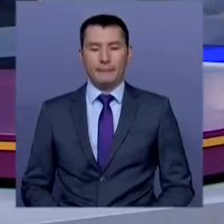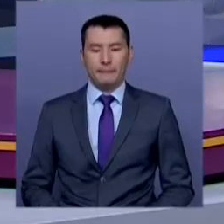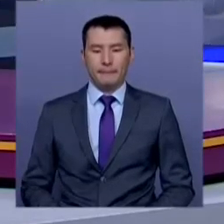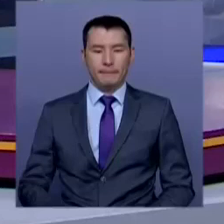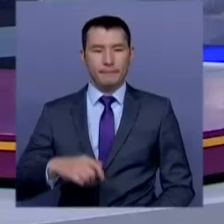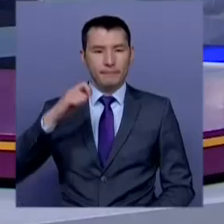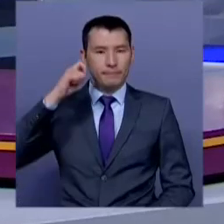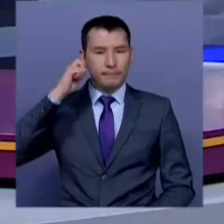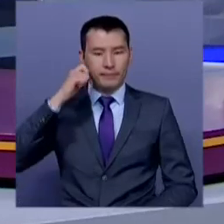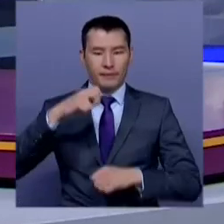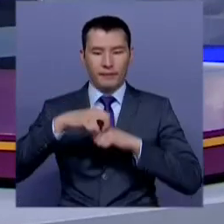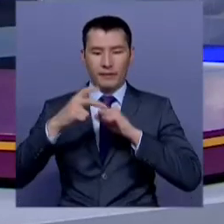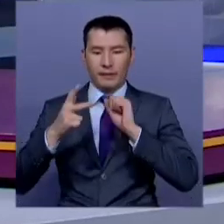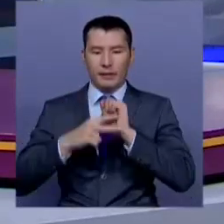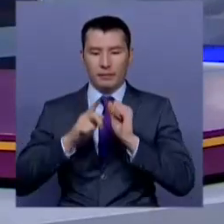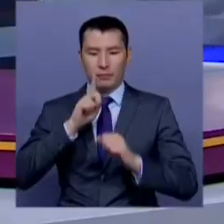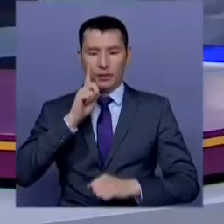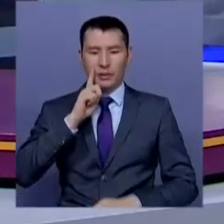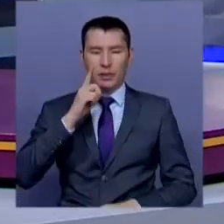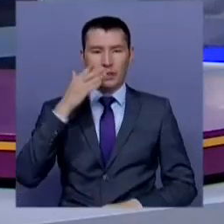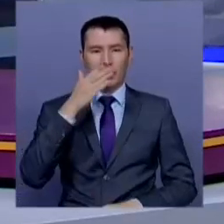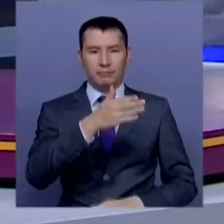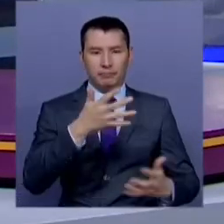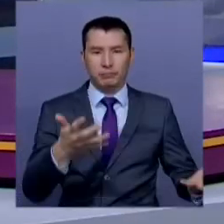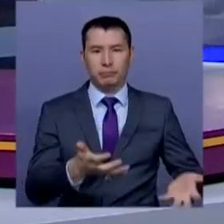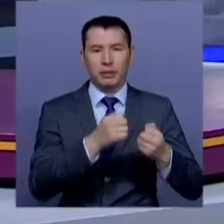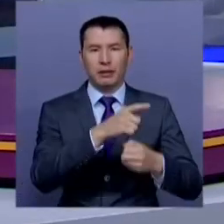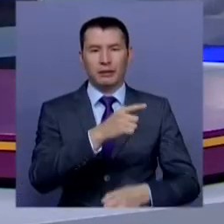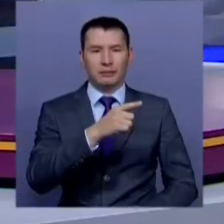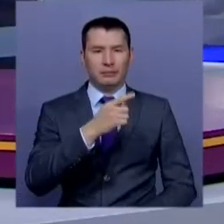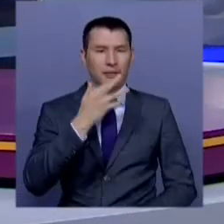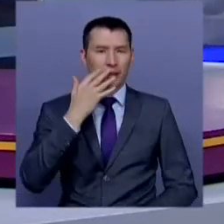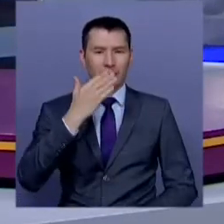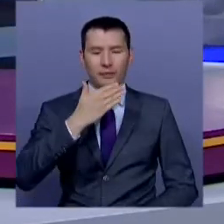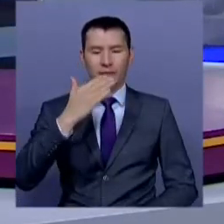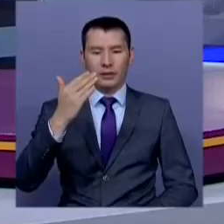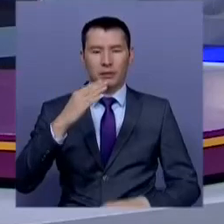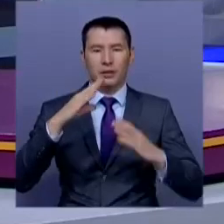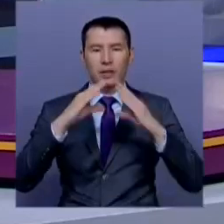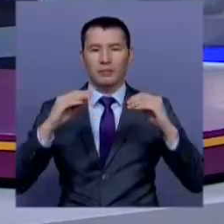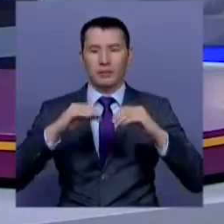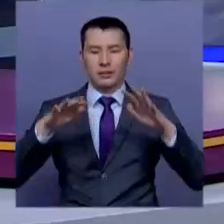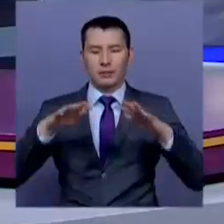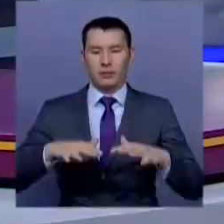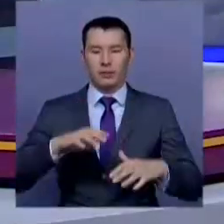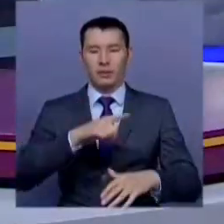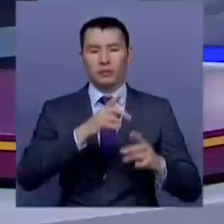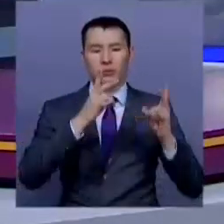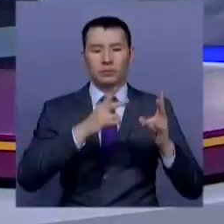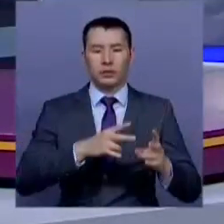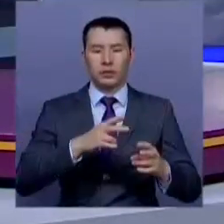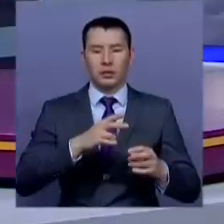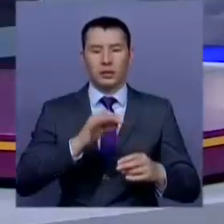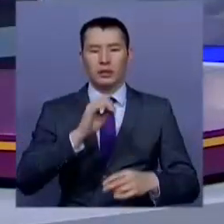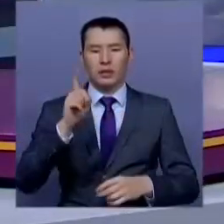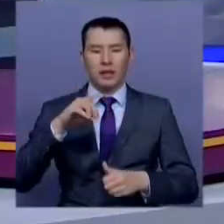Восемнадцатилетний алматинец спас жизнь едва не утонувшему иностранцу. Инцидент произошел на озере Сайран. Потерпевшим оказался уроженец